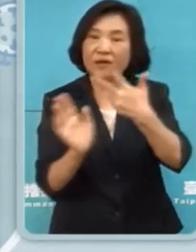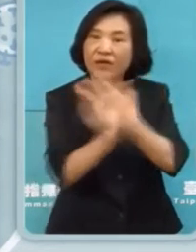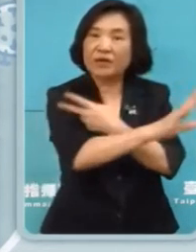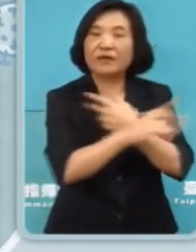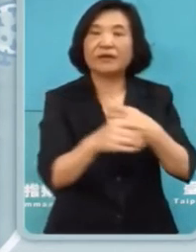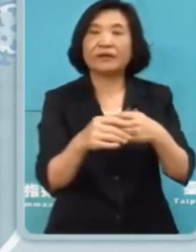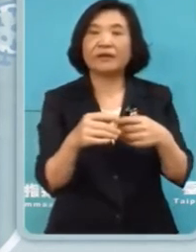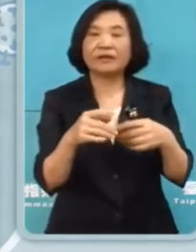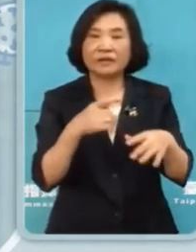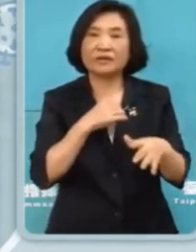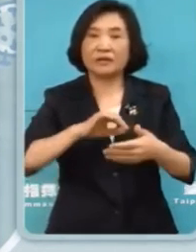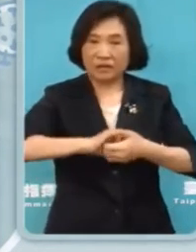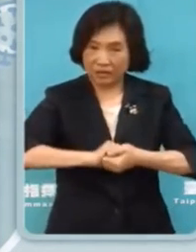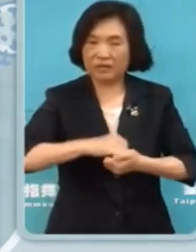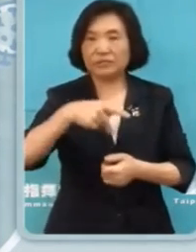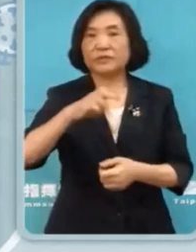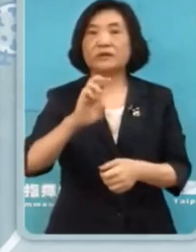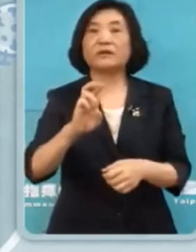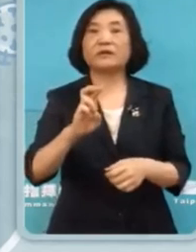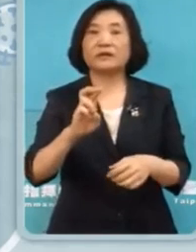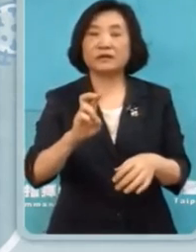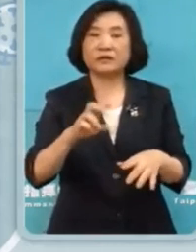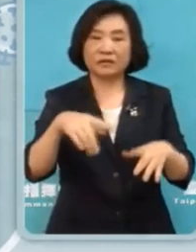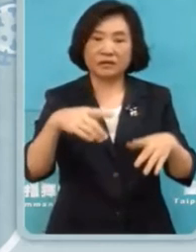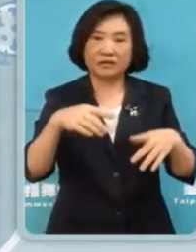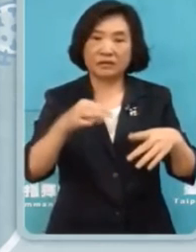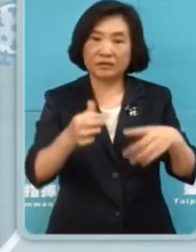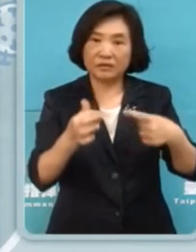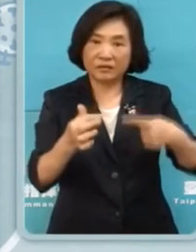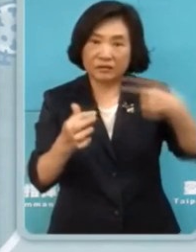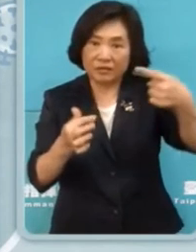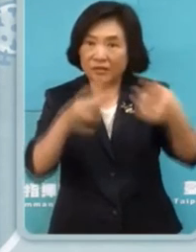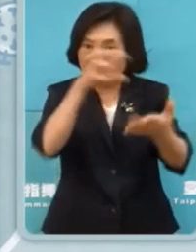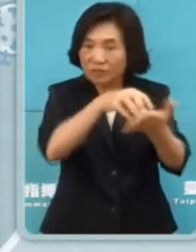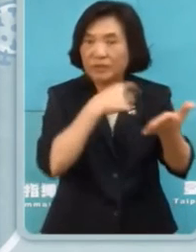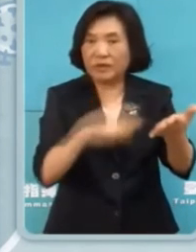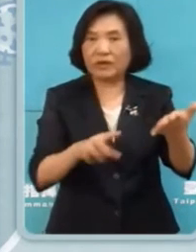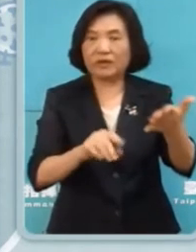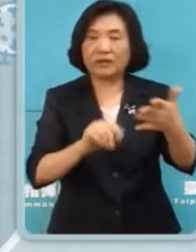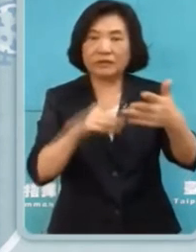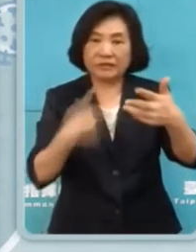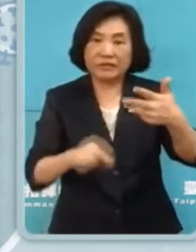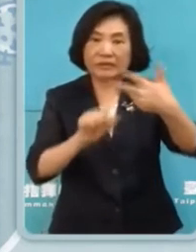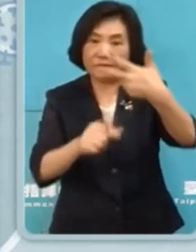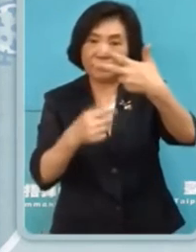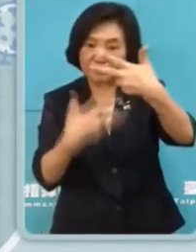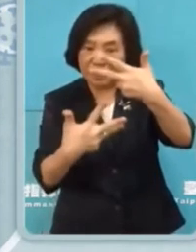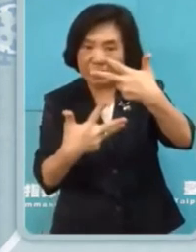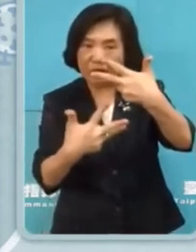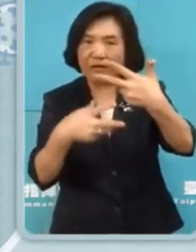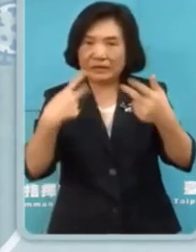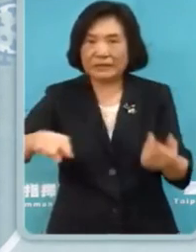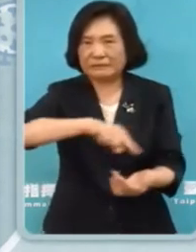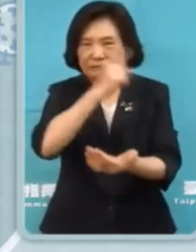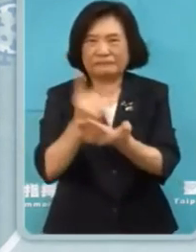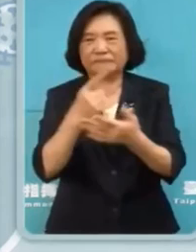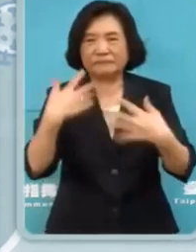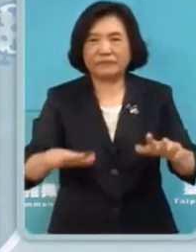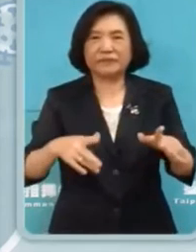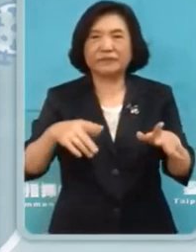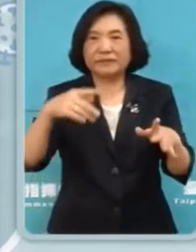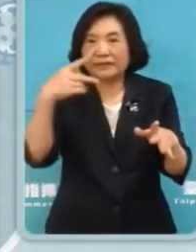明，那到因为我们预计7月8号还要再做一次大规模嘛，原则上大概当